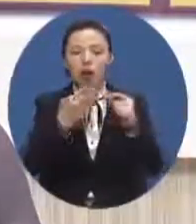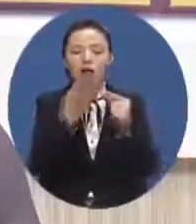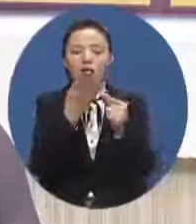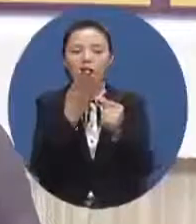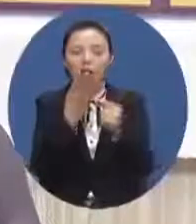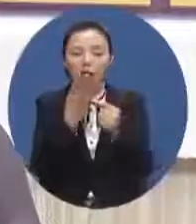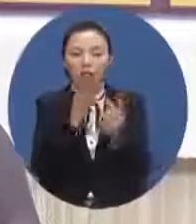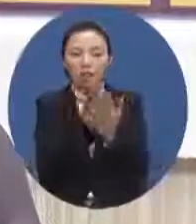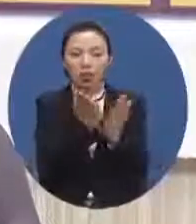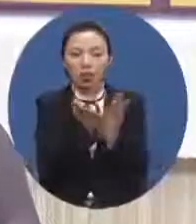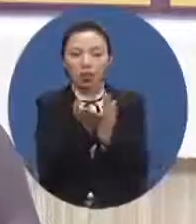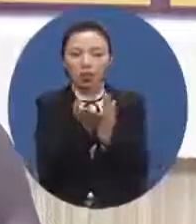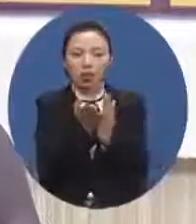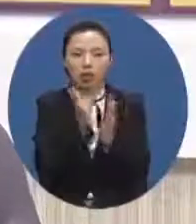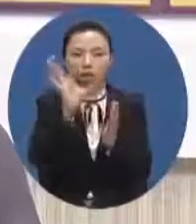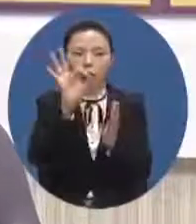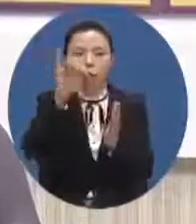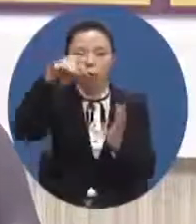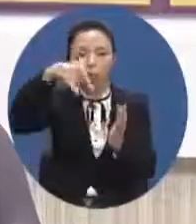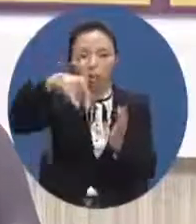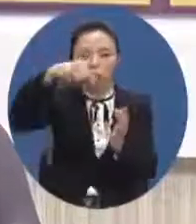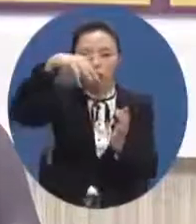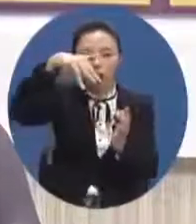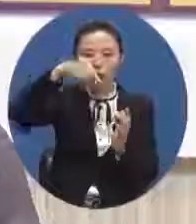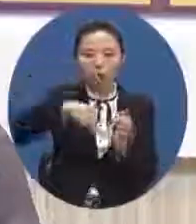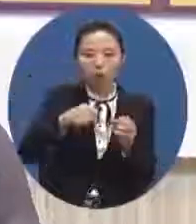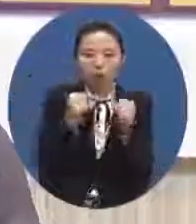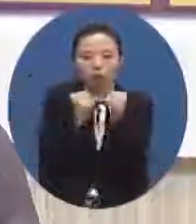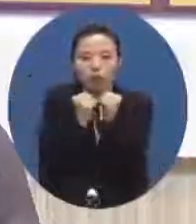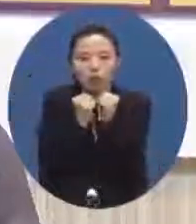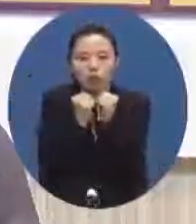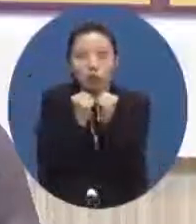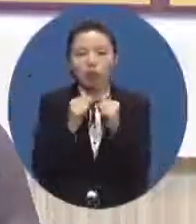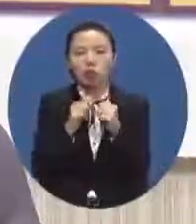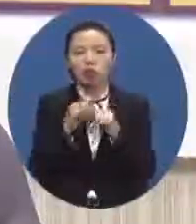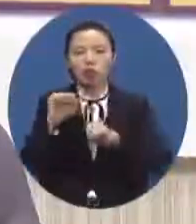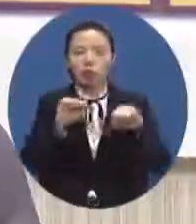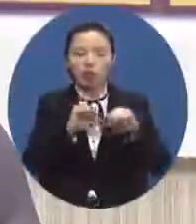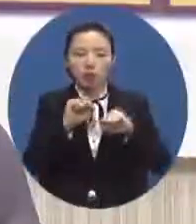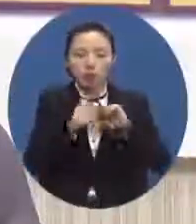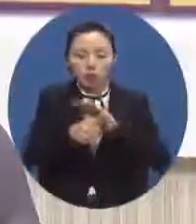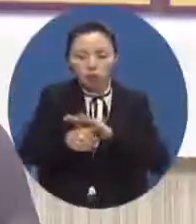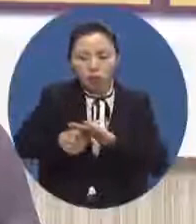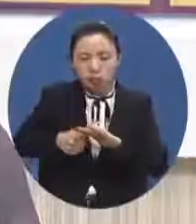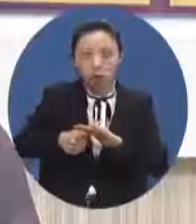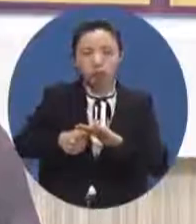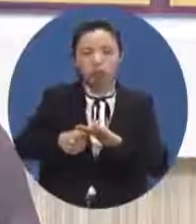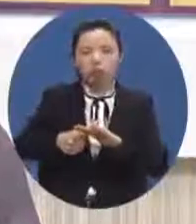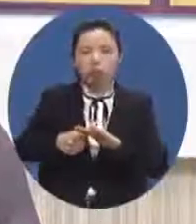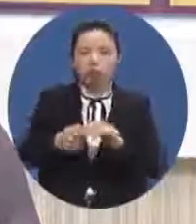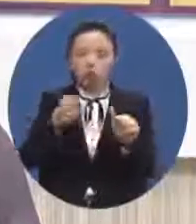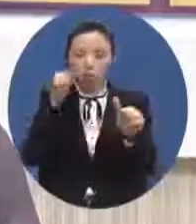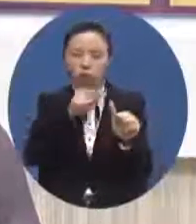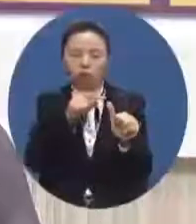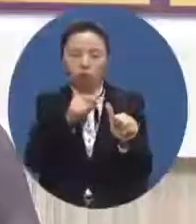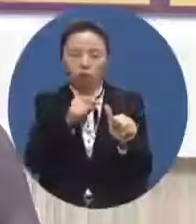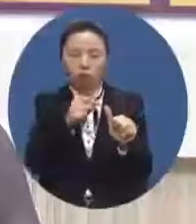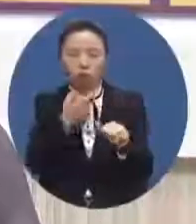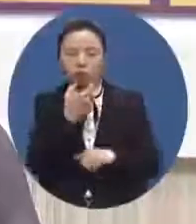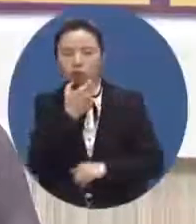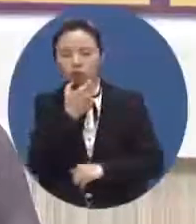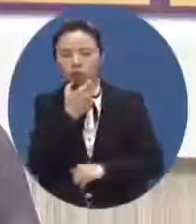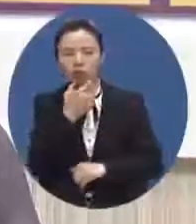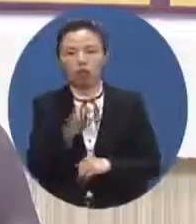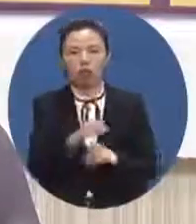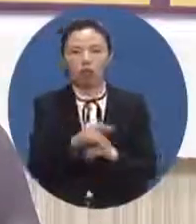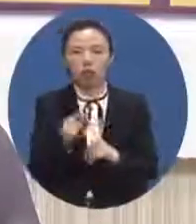나오는데요. 하나는 위축형. 그래서 몸이 이렇게 움츠려들고 행동도 되게 소극적이고 수동적이고 뭐 시켜도 안 하고 이렇게 딱